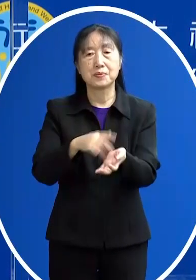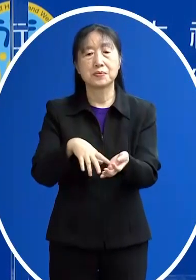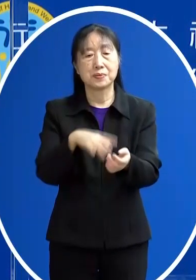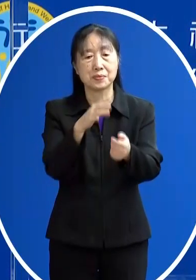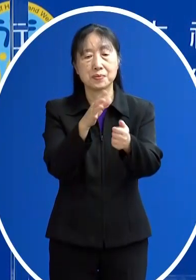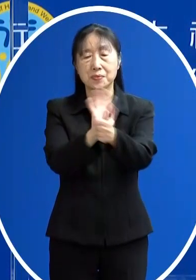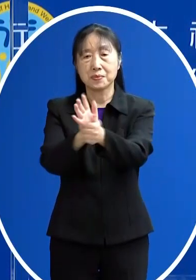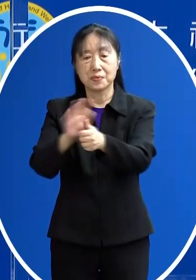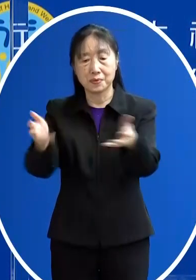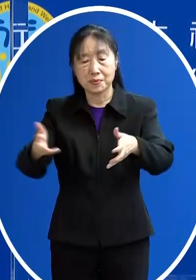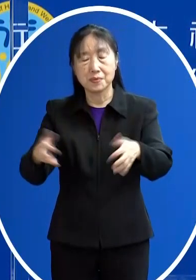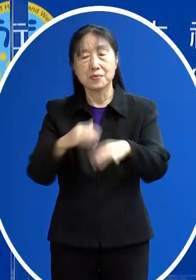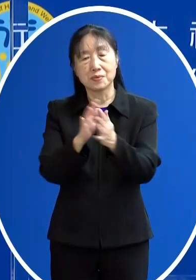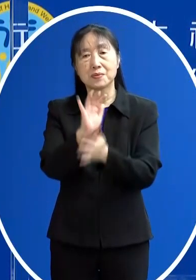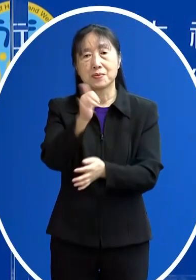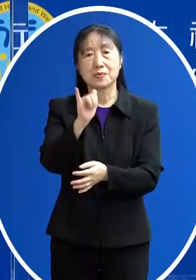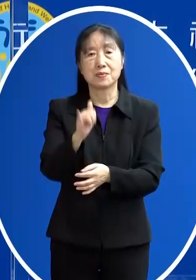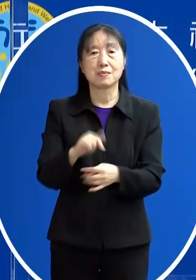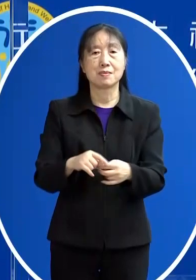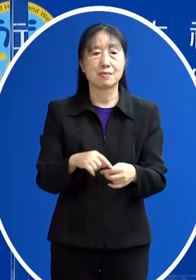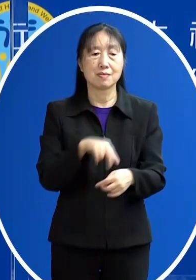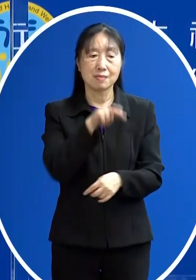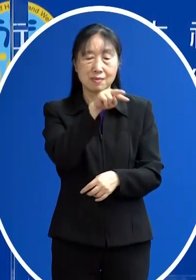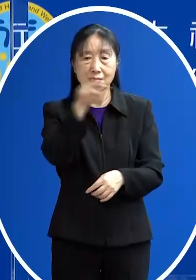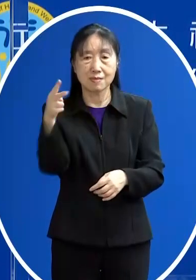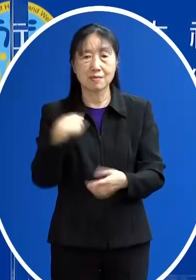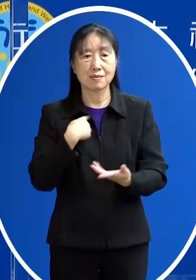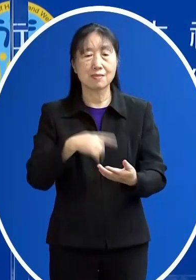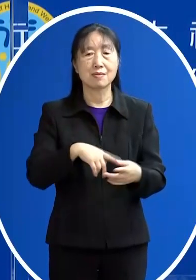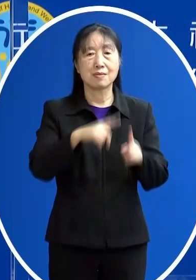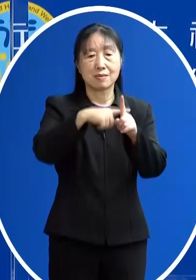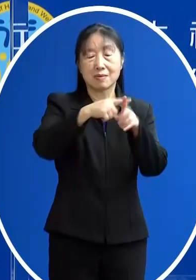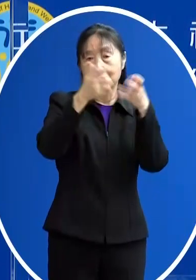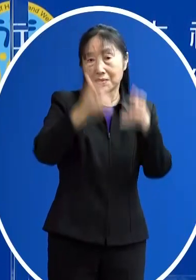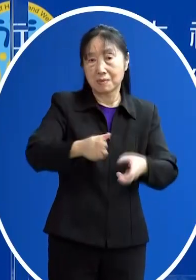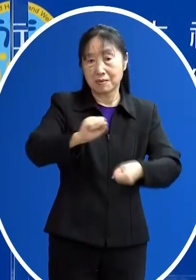有这个重症率或者是死亡率上升的一个情形。以上报告。